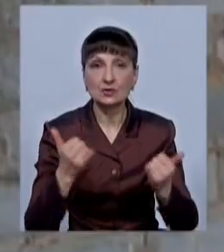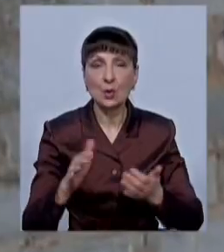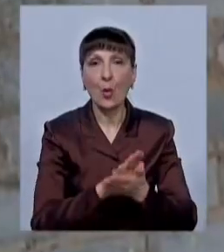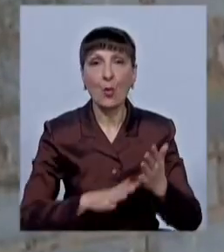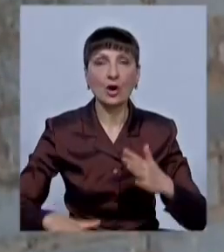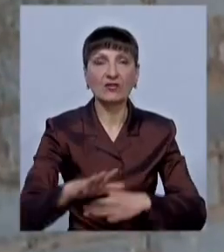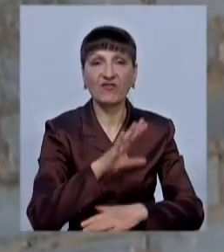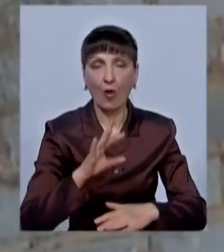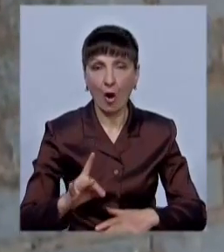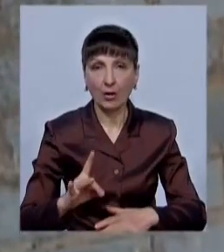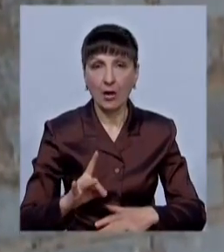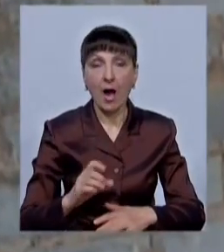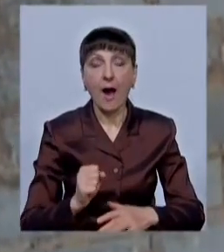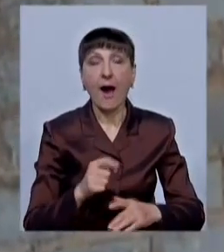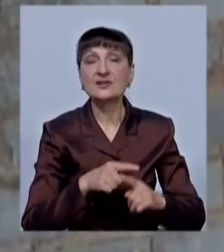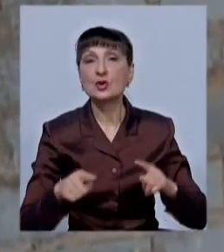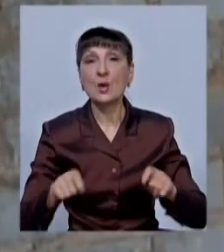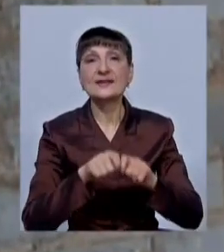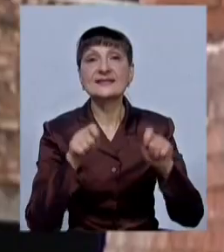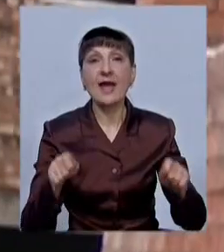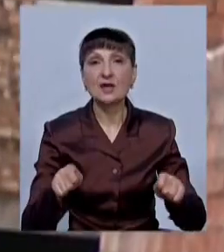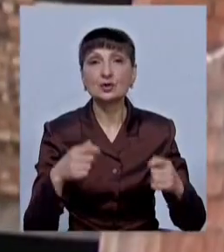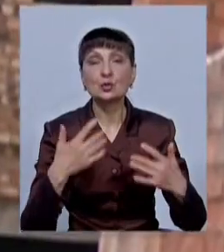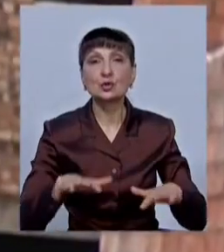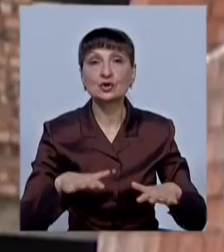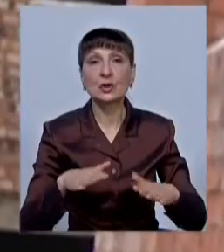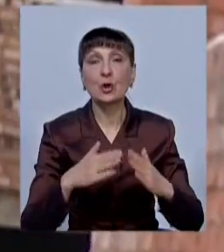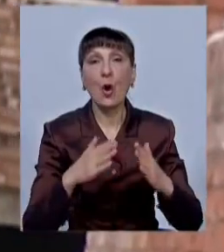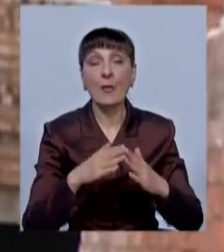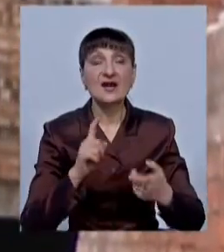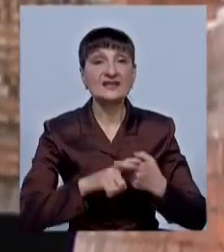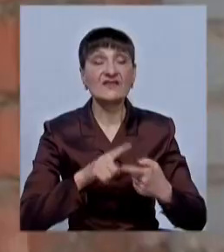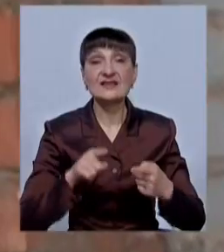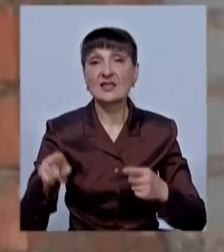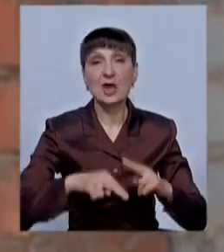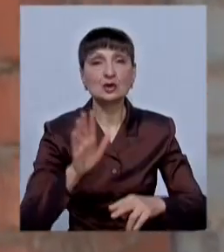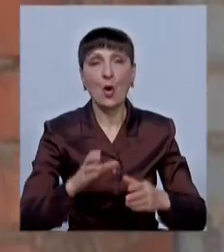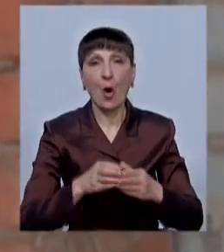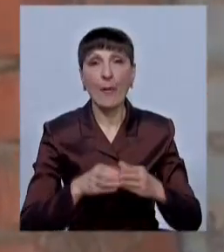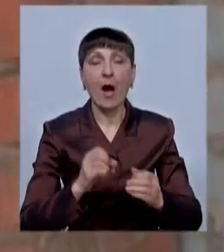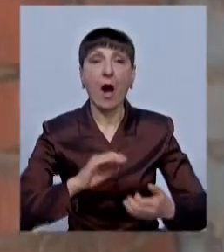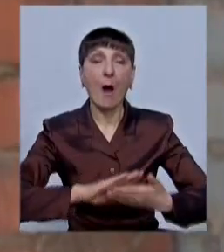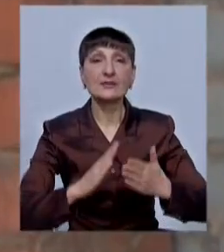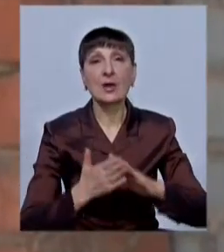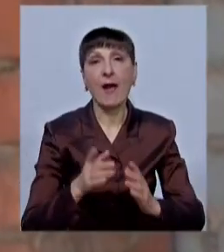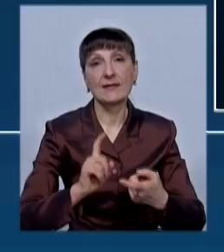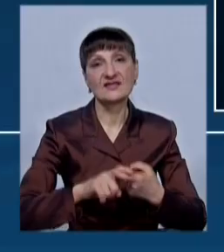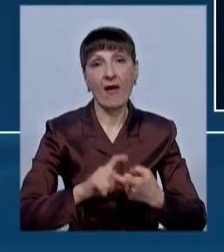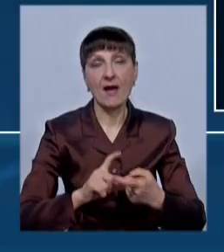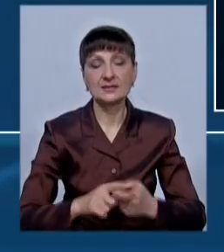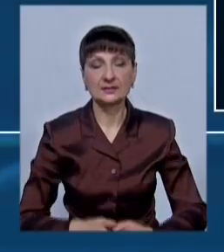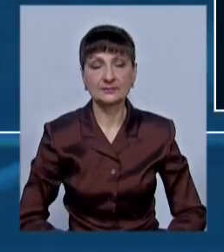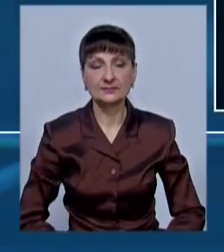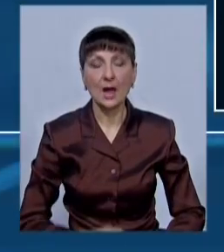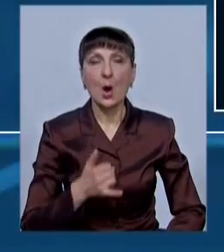двора и подъездов. А вот сроки сдачи объекта в эксплуатацию зависят якобы не от него, а от сложившихся обстоятельств. У нас должны